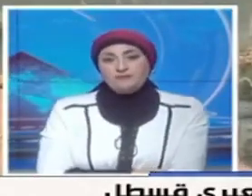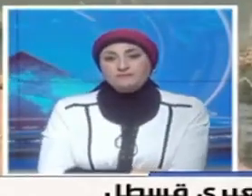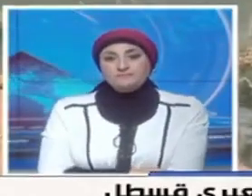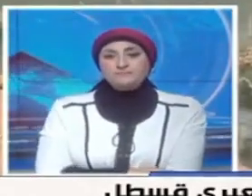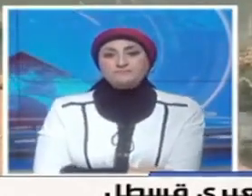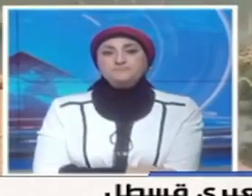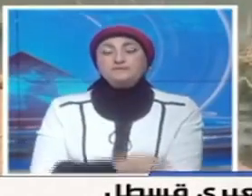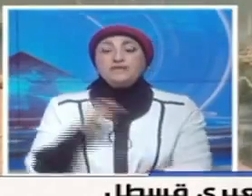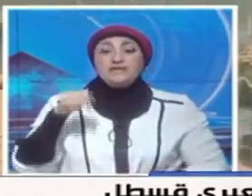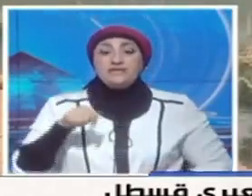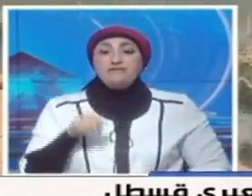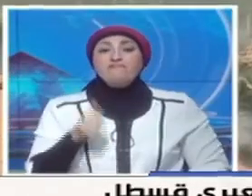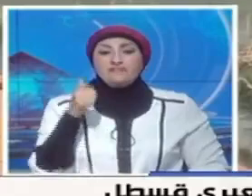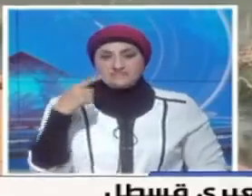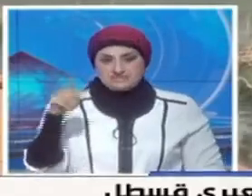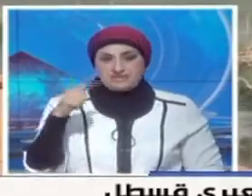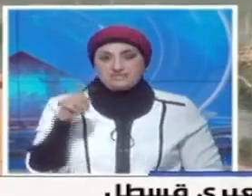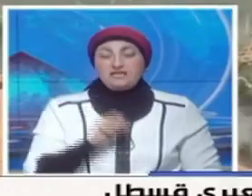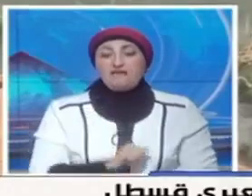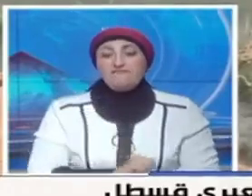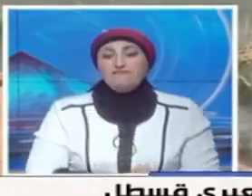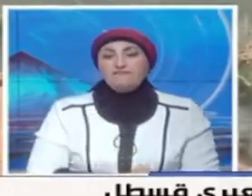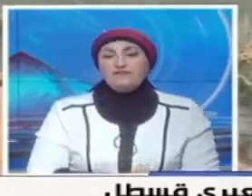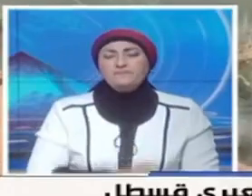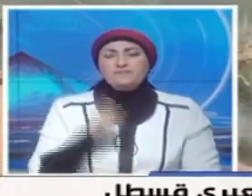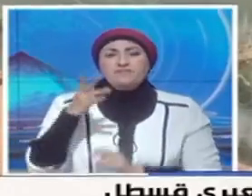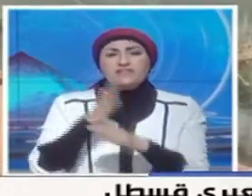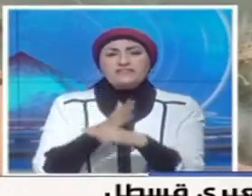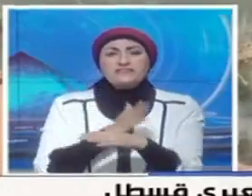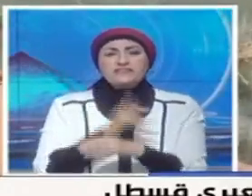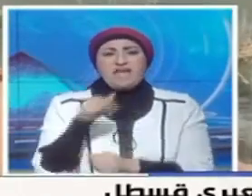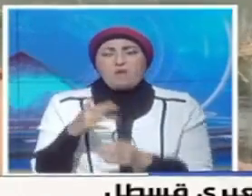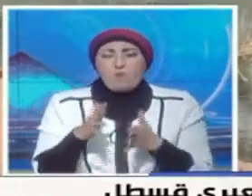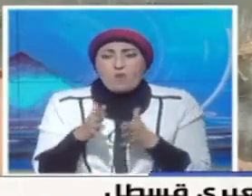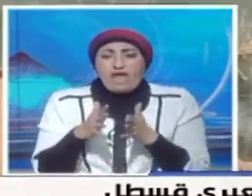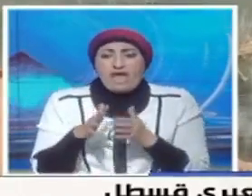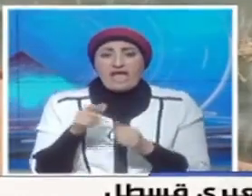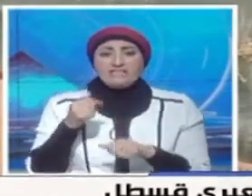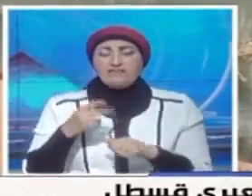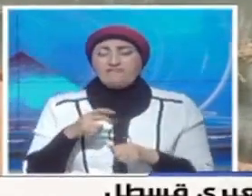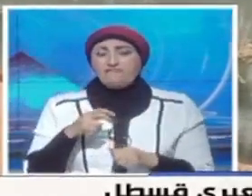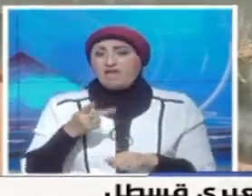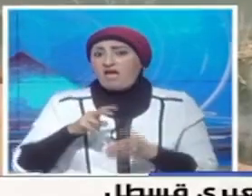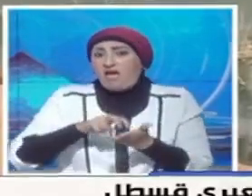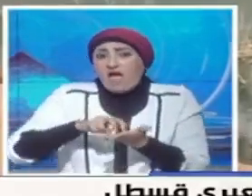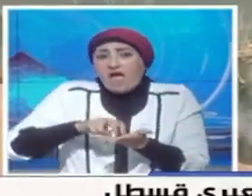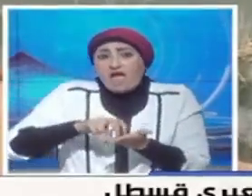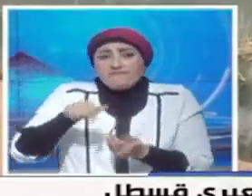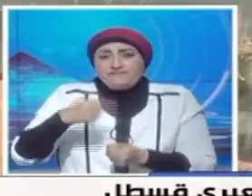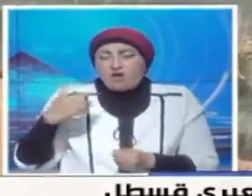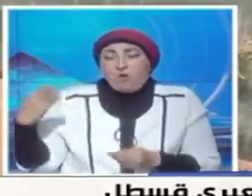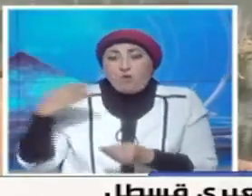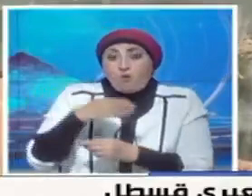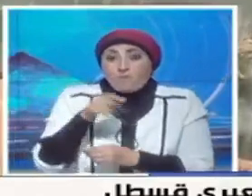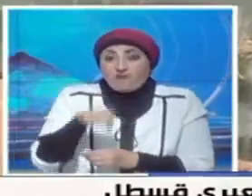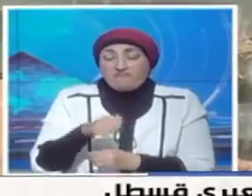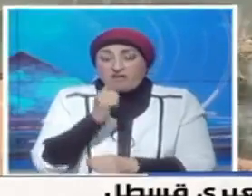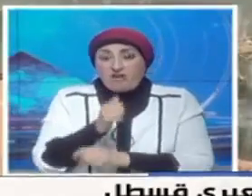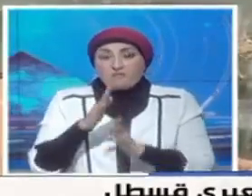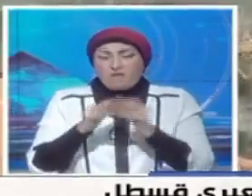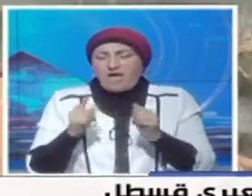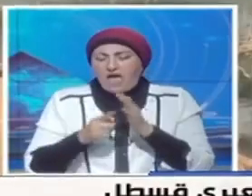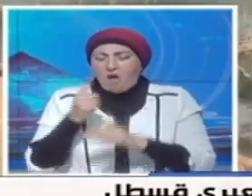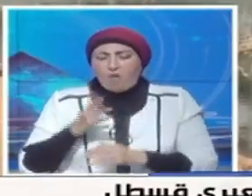بالفعل يعني كان هناك يعني آلام كبيرة وخوف ورعب على وجوه هؤلاء النازحين الذين جاءوا إلى الأراضي المصرية، لكن